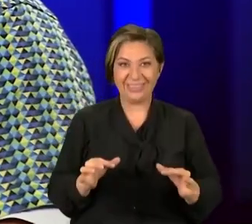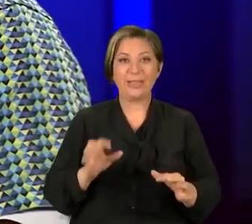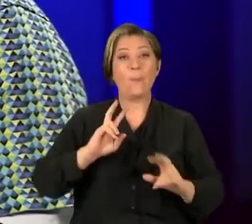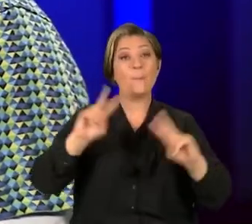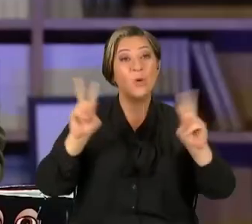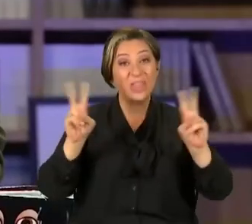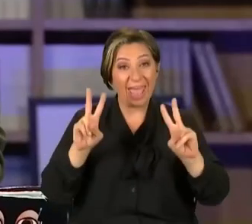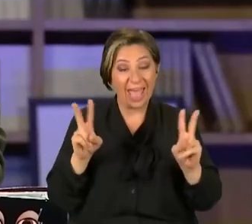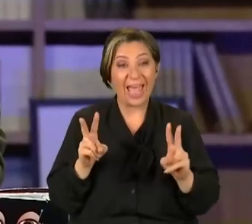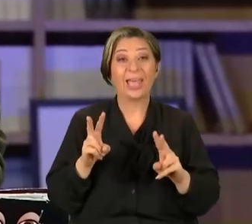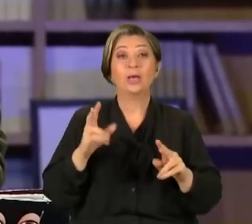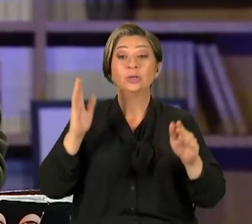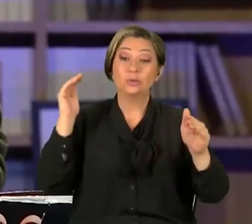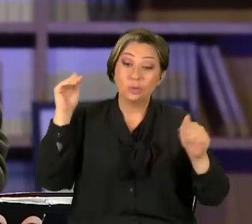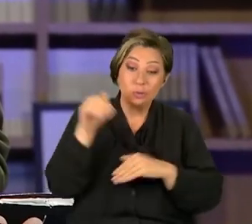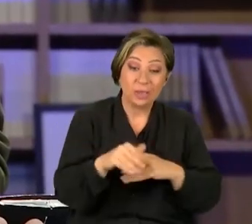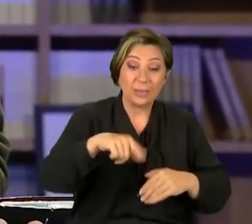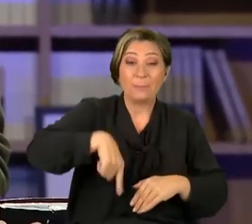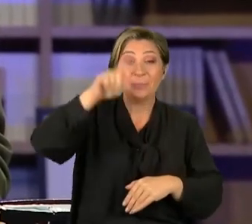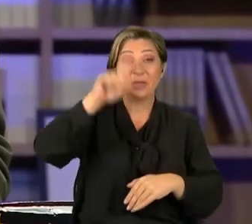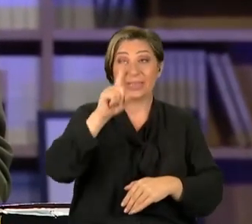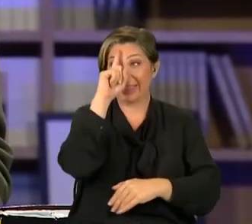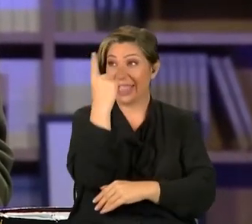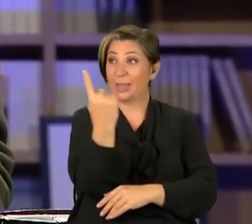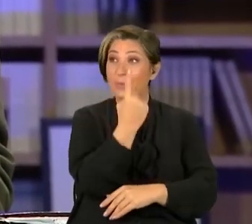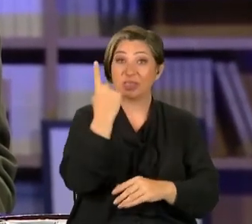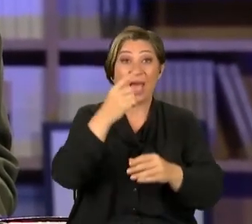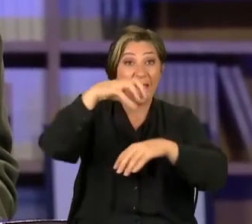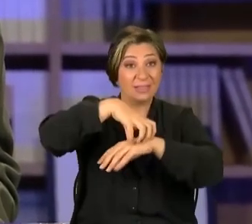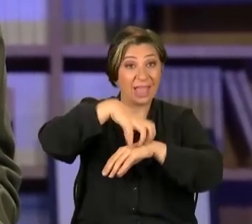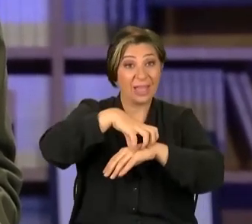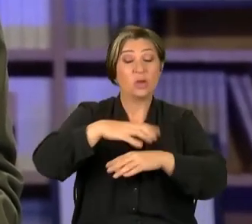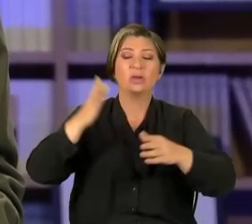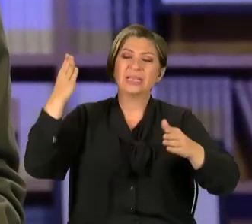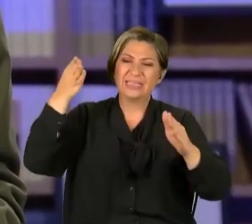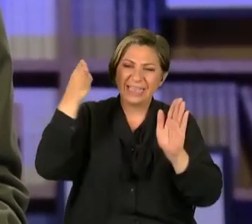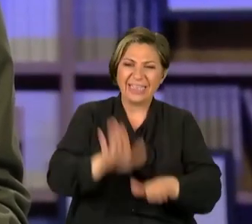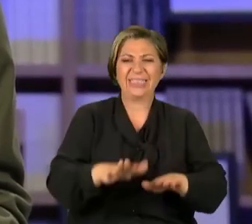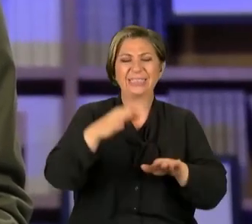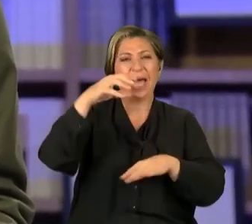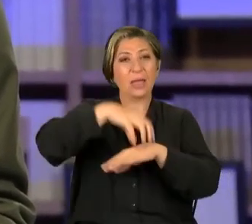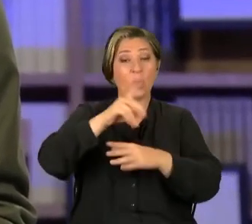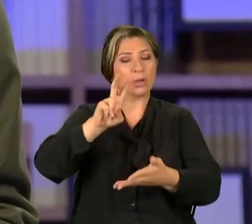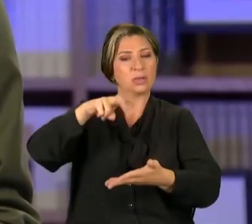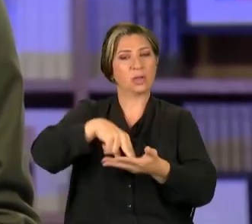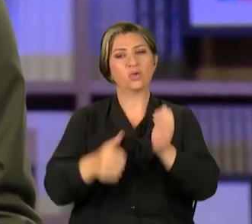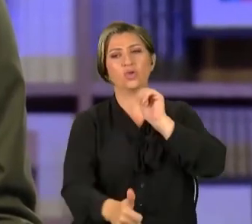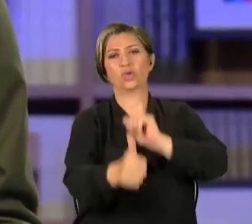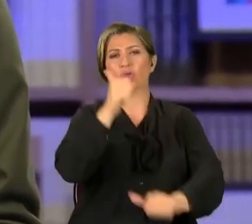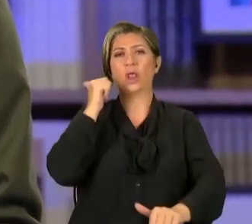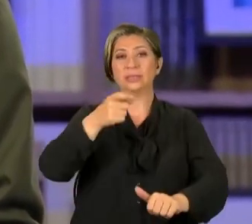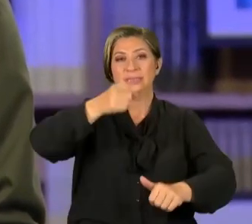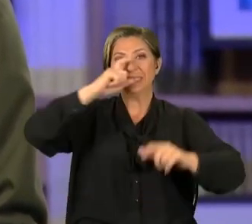modaya düşersem bir gün tek başına adaya düşsek de kalkarız ora döner